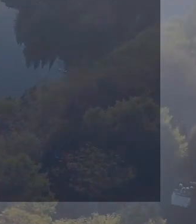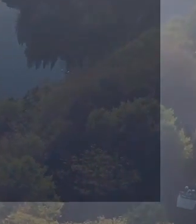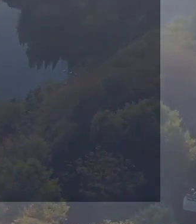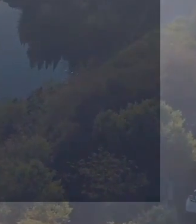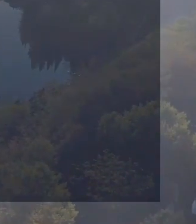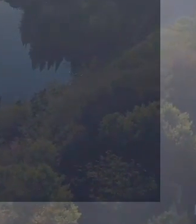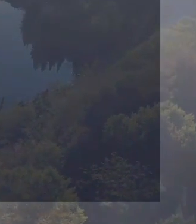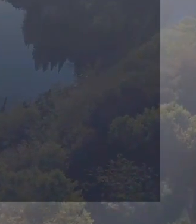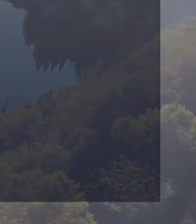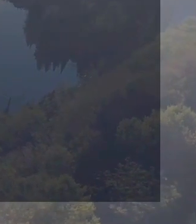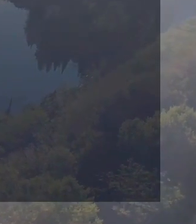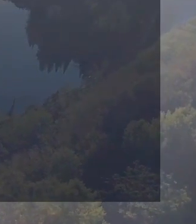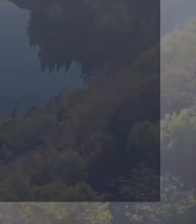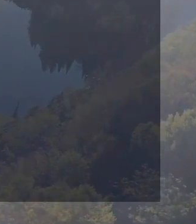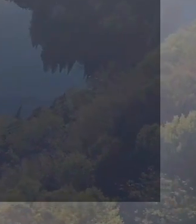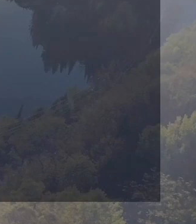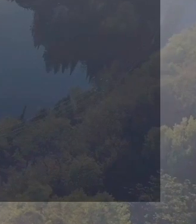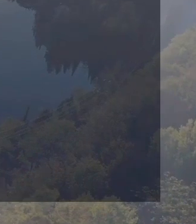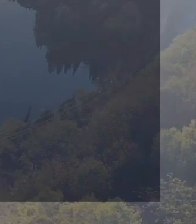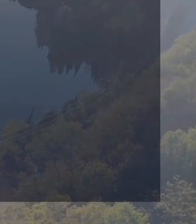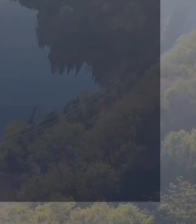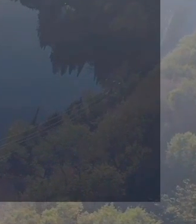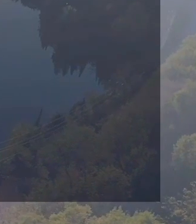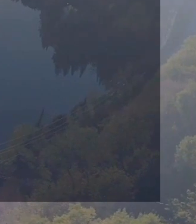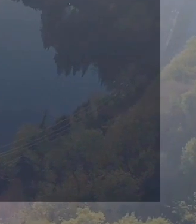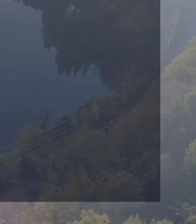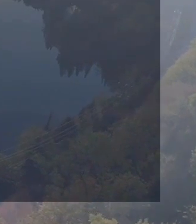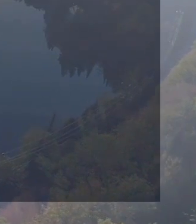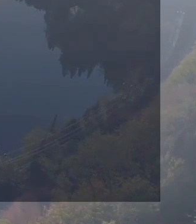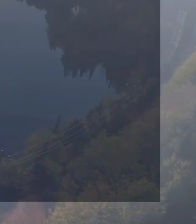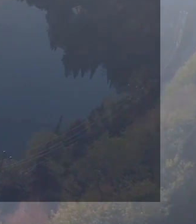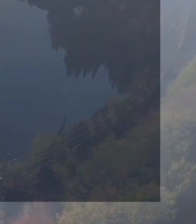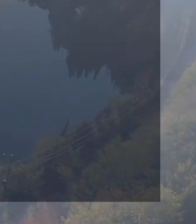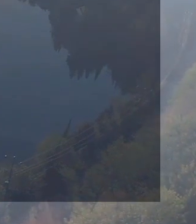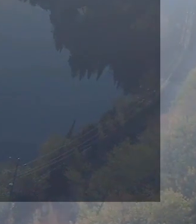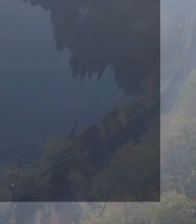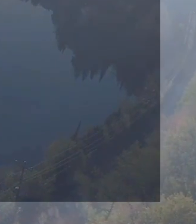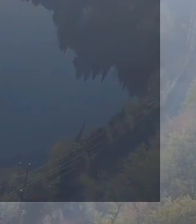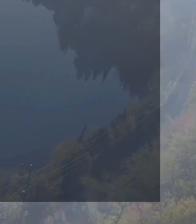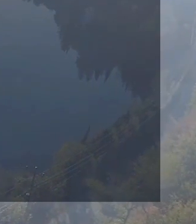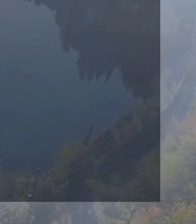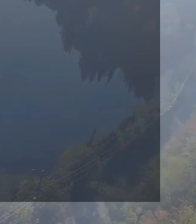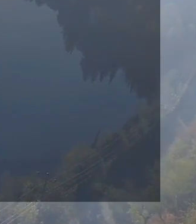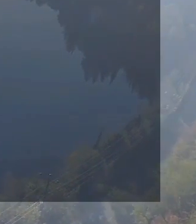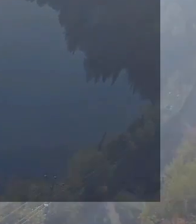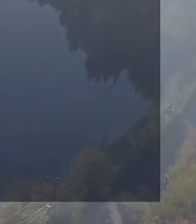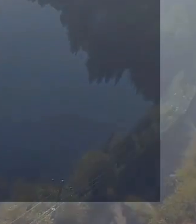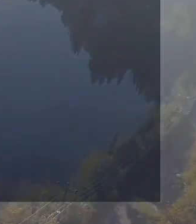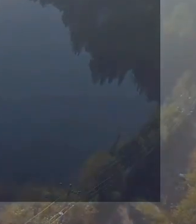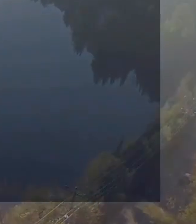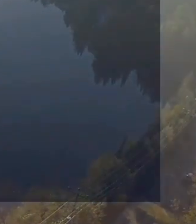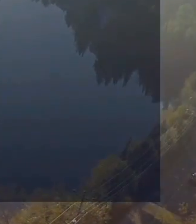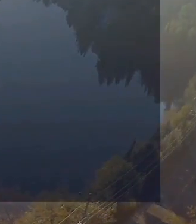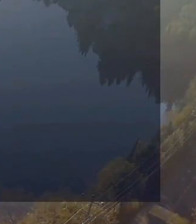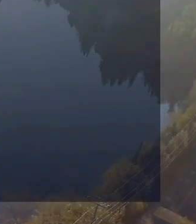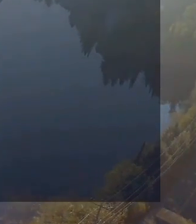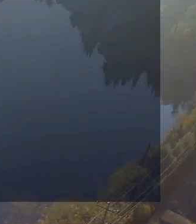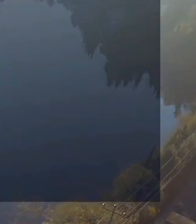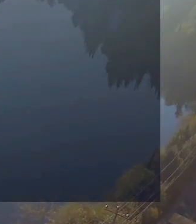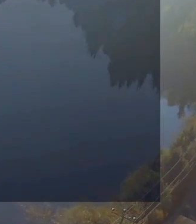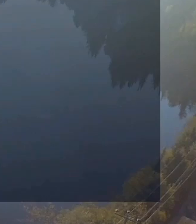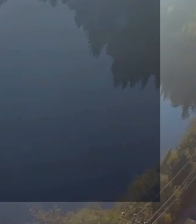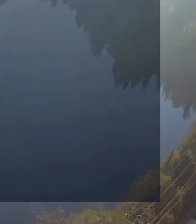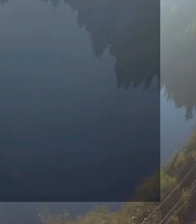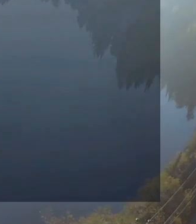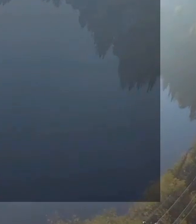형제자매 여러분, 나는 여러분에게 권합니다. 여러분이 아는 바와 같이 스데바나의 가정은 아가야에서 맺은